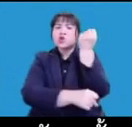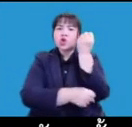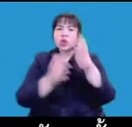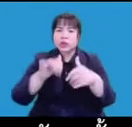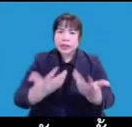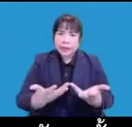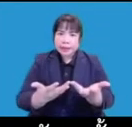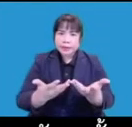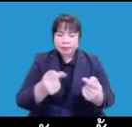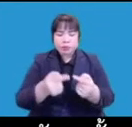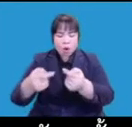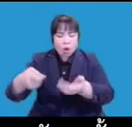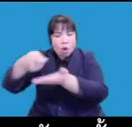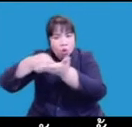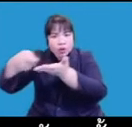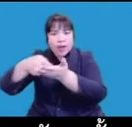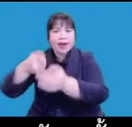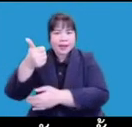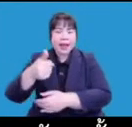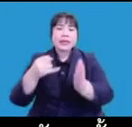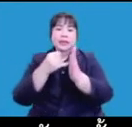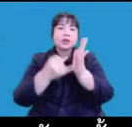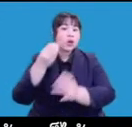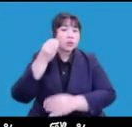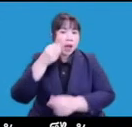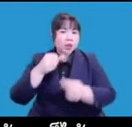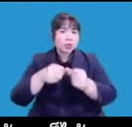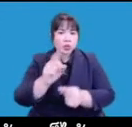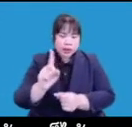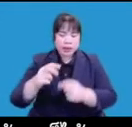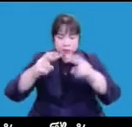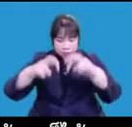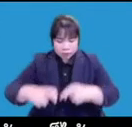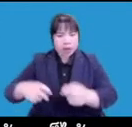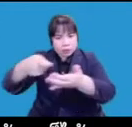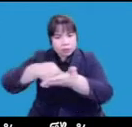น visualization นะครับให้ค้นหาได้นะครับว่าใครอยู่ตรงไหนมีปัญหาอะไร